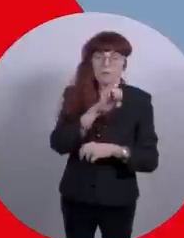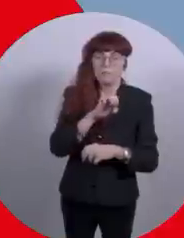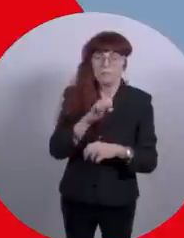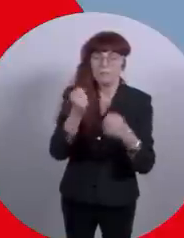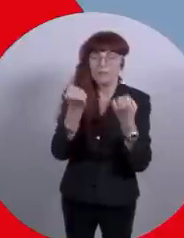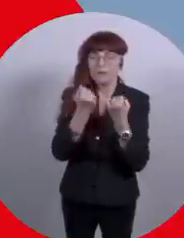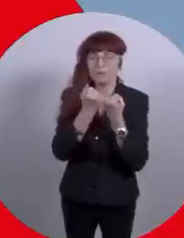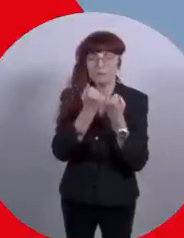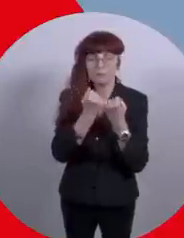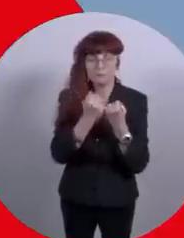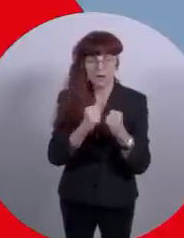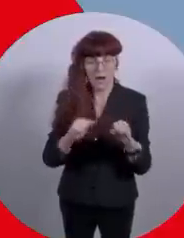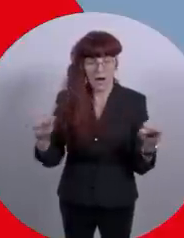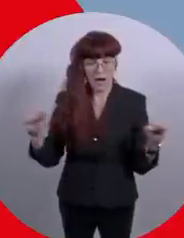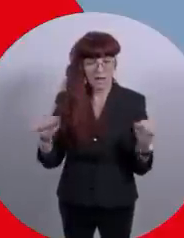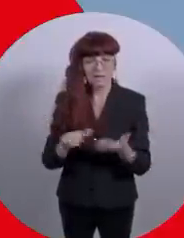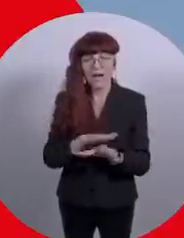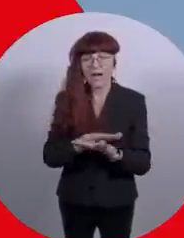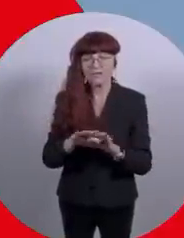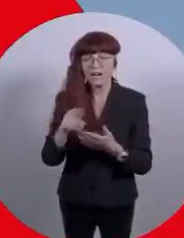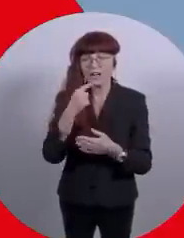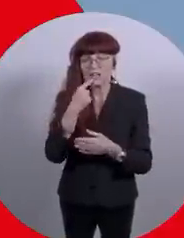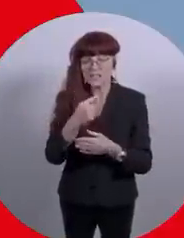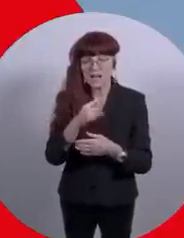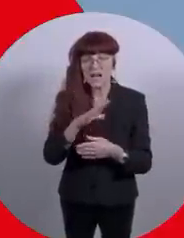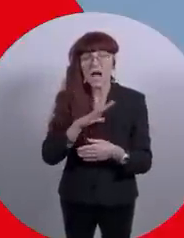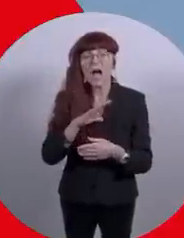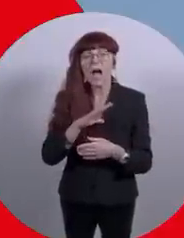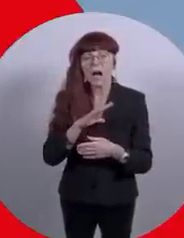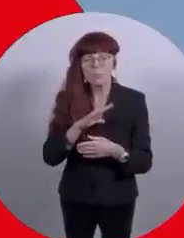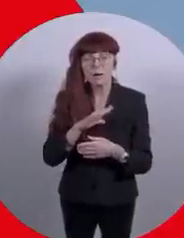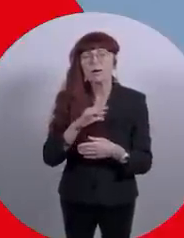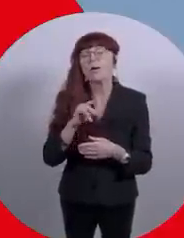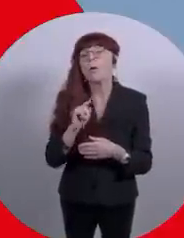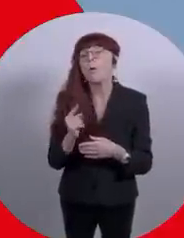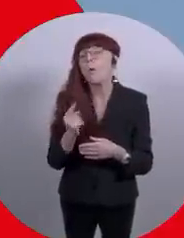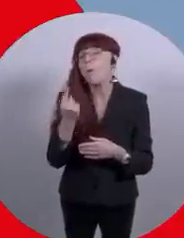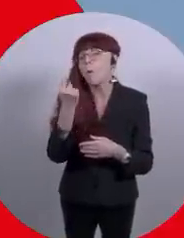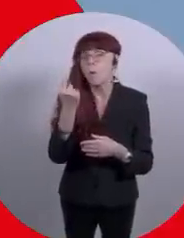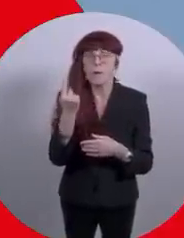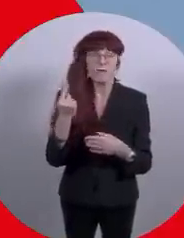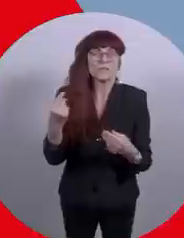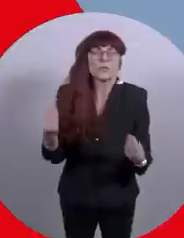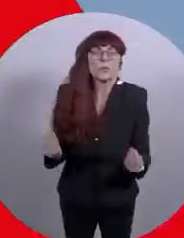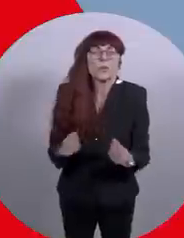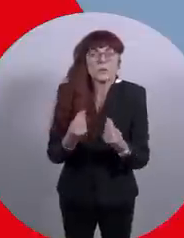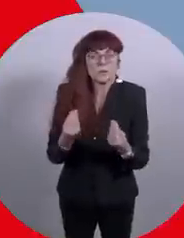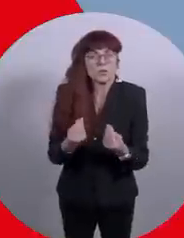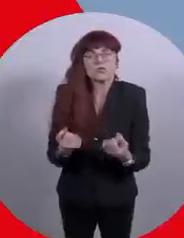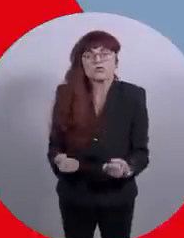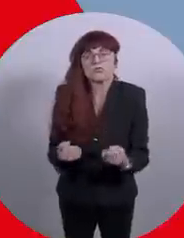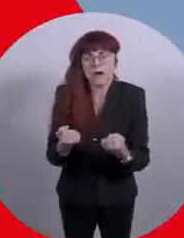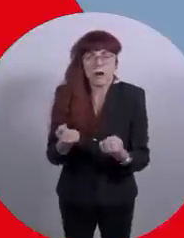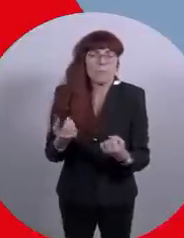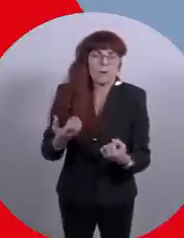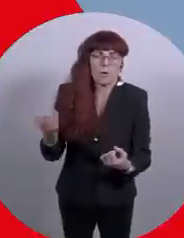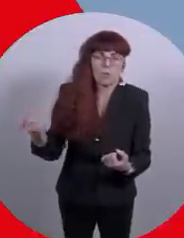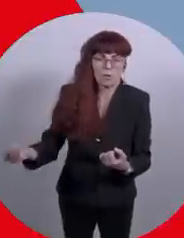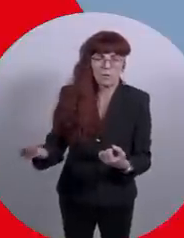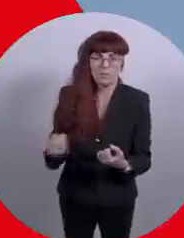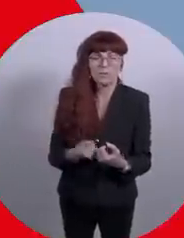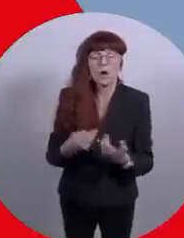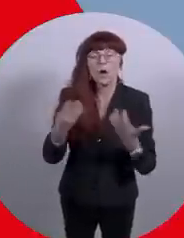gesagt ist aber ein oberstes gut das sehr schwer zu erkämpfen ist seit neun Monaten werden